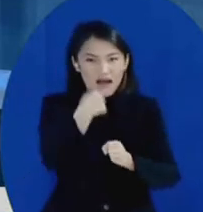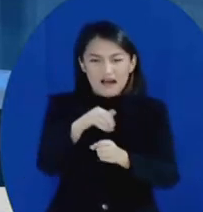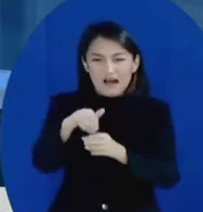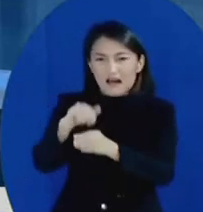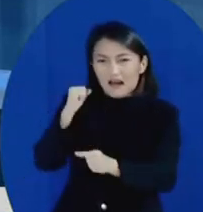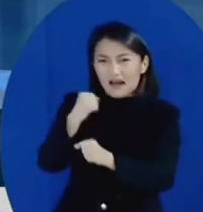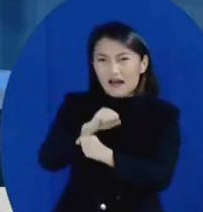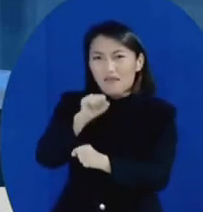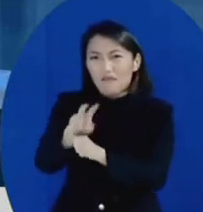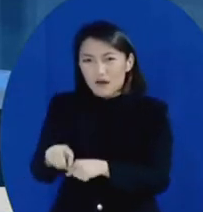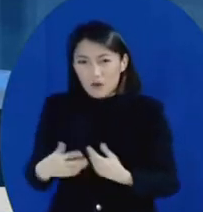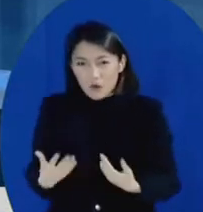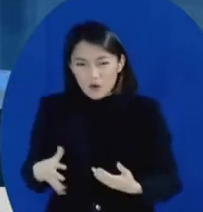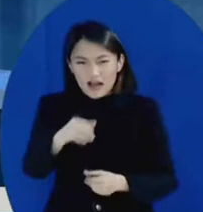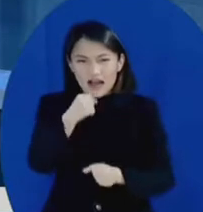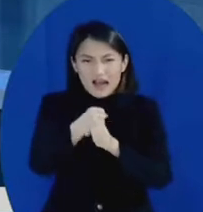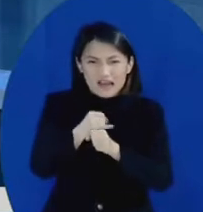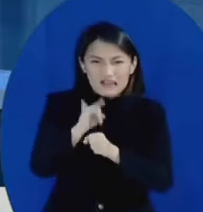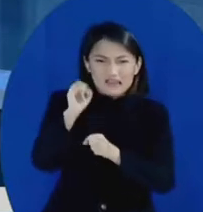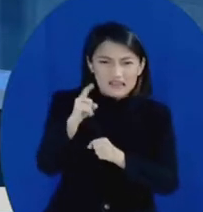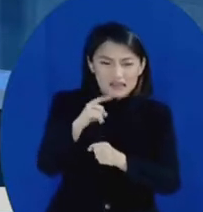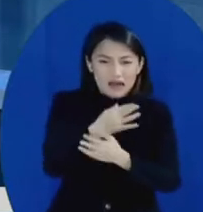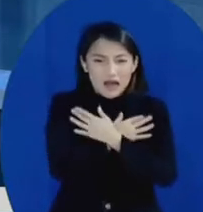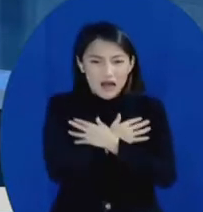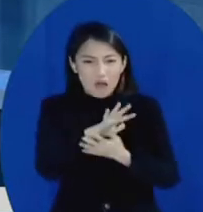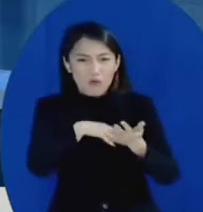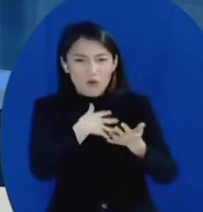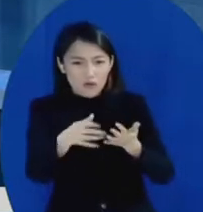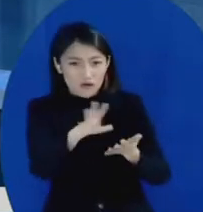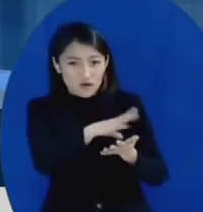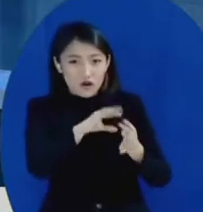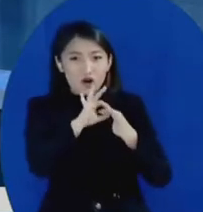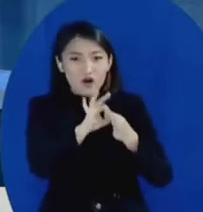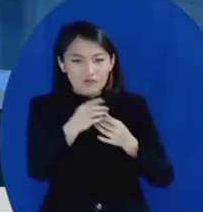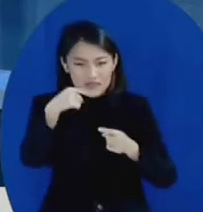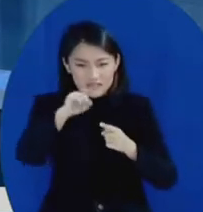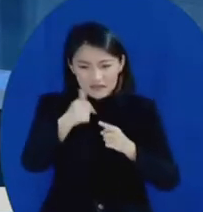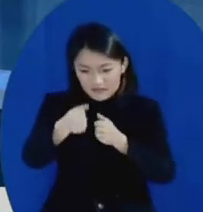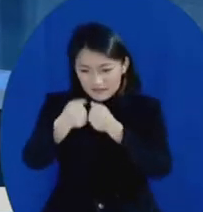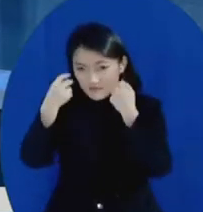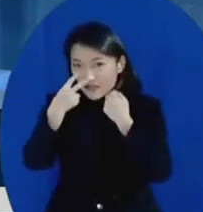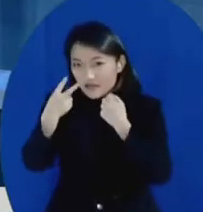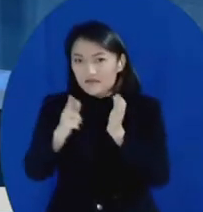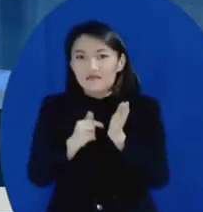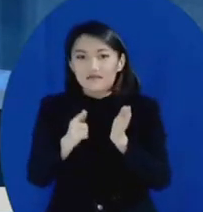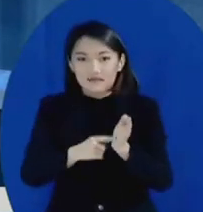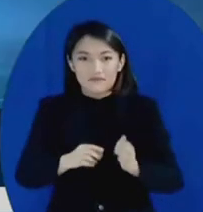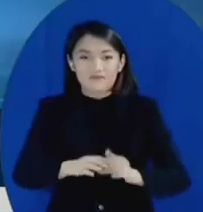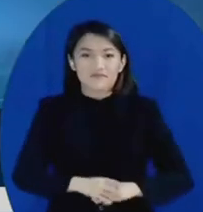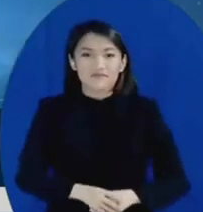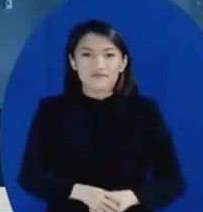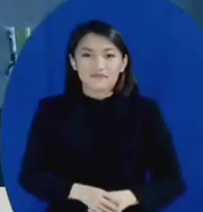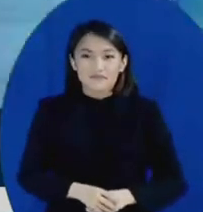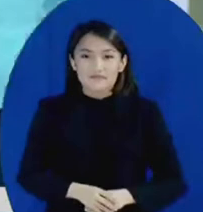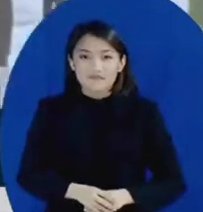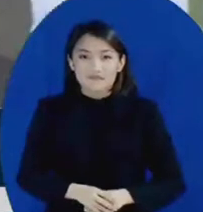үүрэг, ажлын ачаалал, амралтын хуваарьтай холбоотой асуудлыг эргэн харах шаардлагатай гэж үзсэн байна.